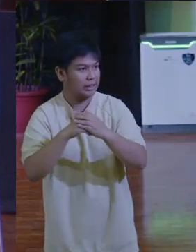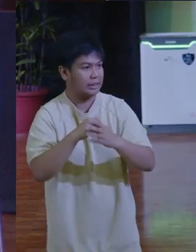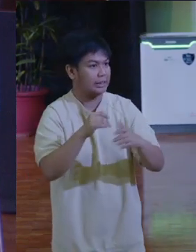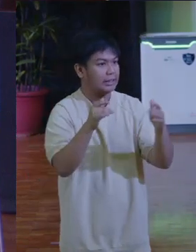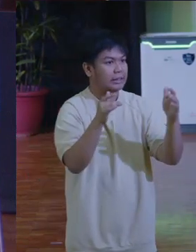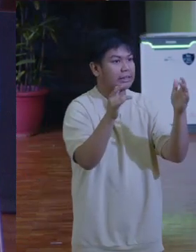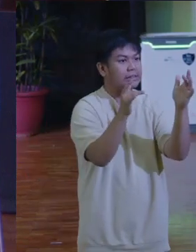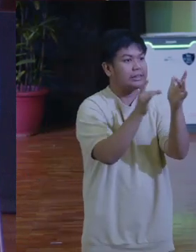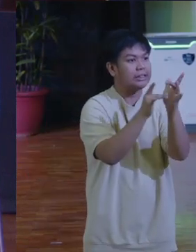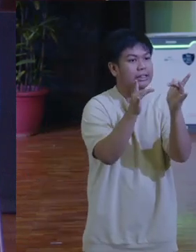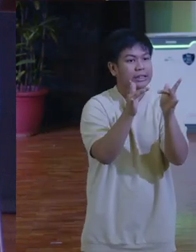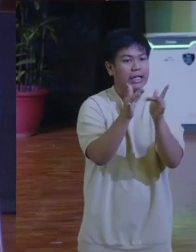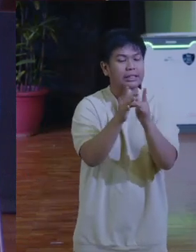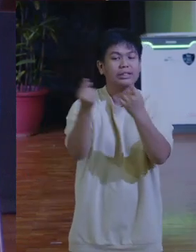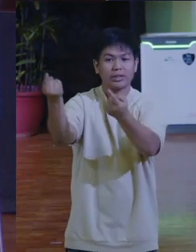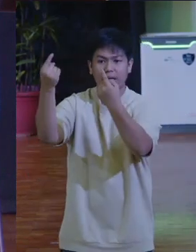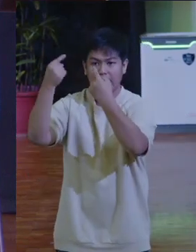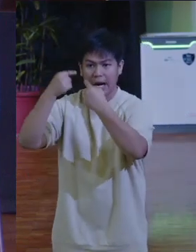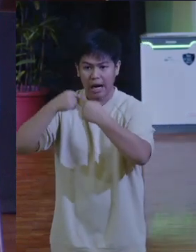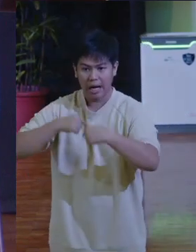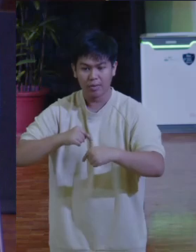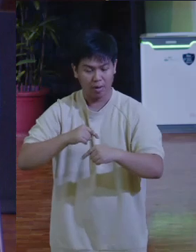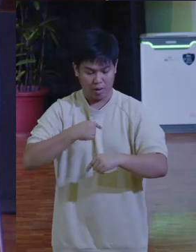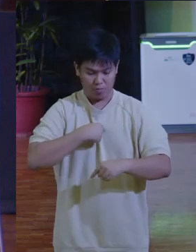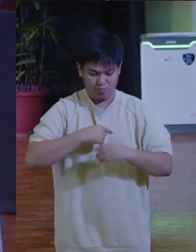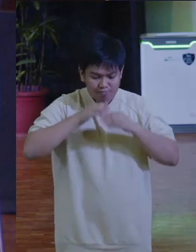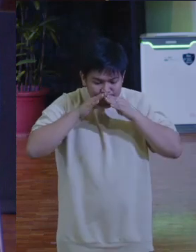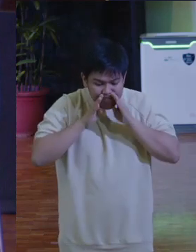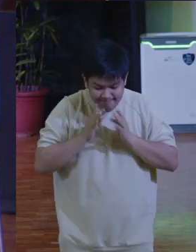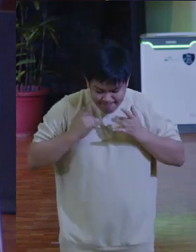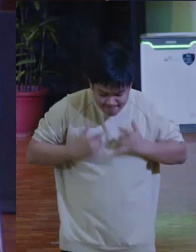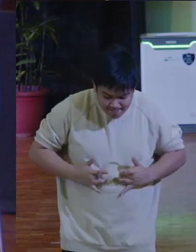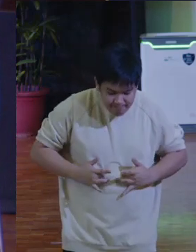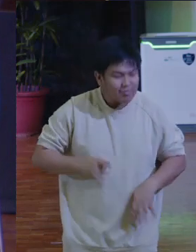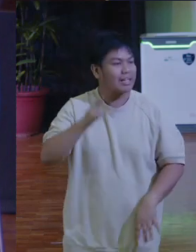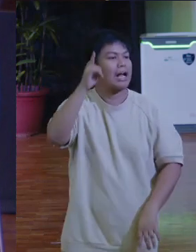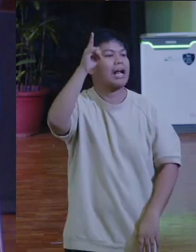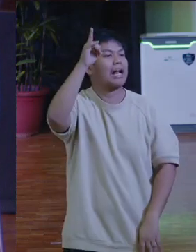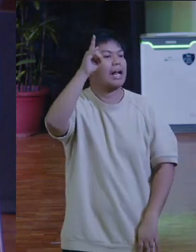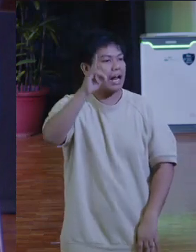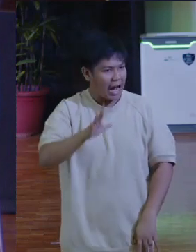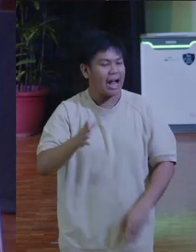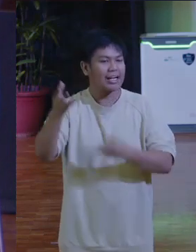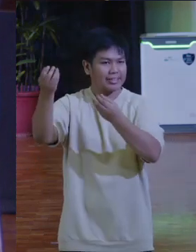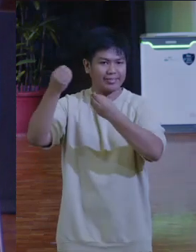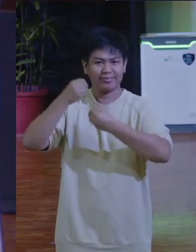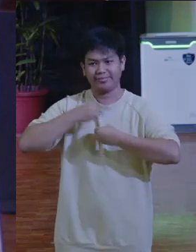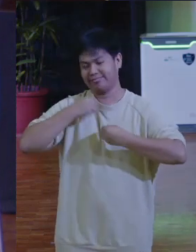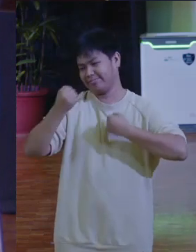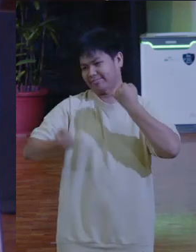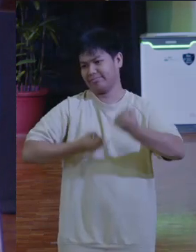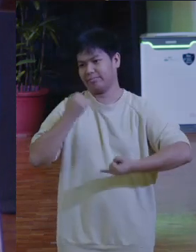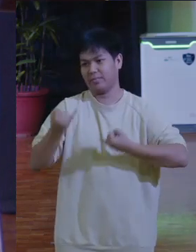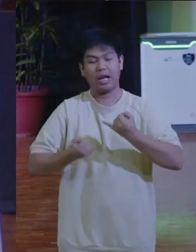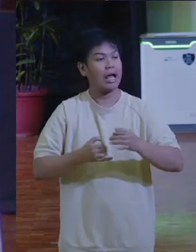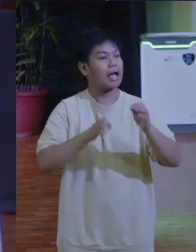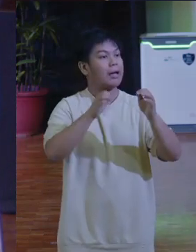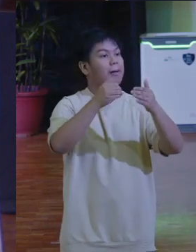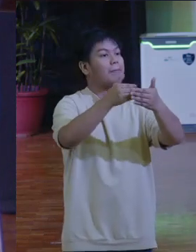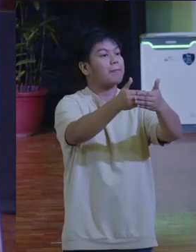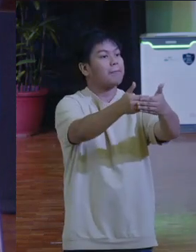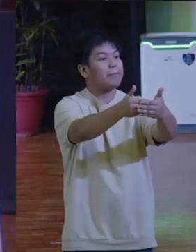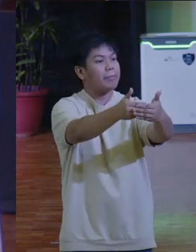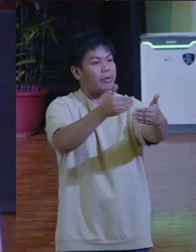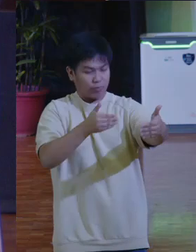kanilang Mesiyas. At si Kristo Jesus po iyon. Kaya bago pa siya ipanganak ng kanyang ina, umawit